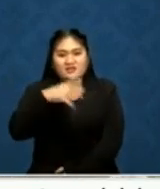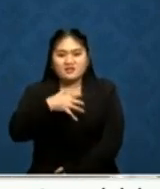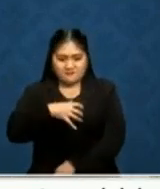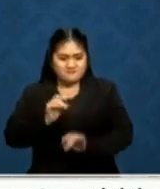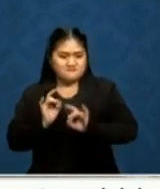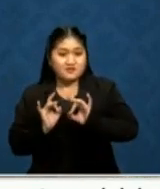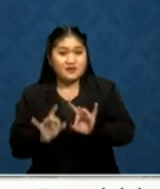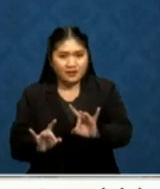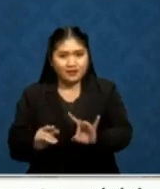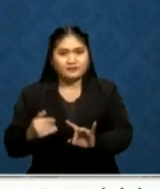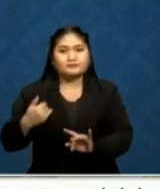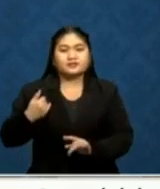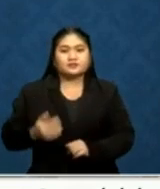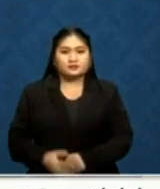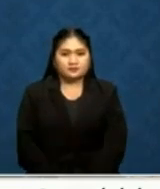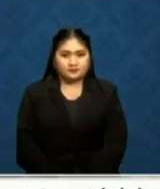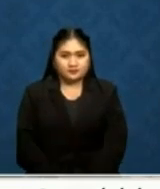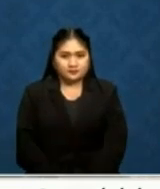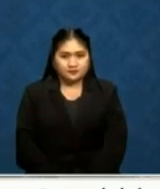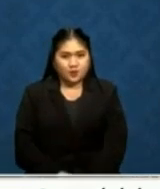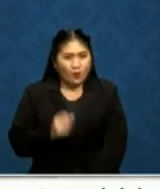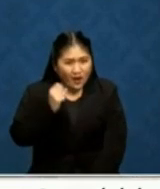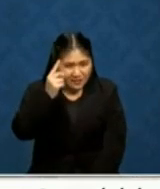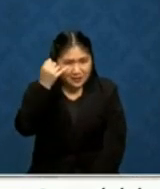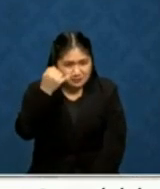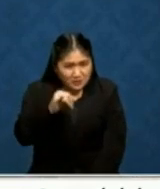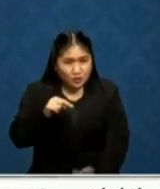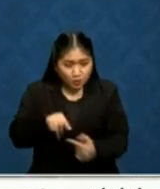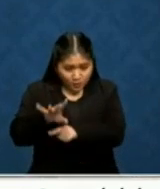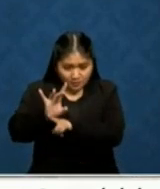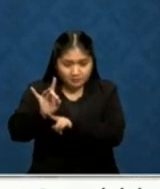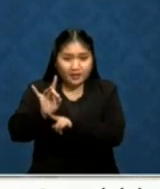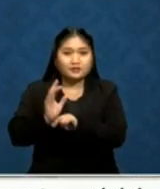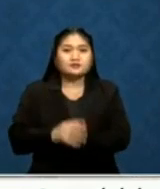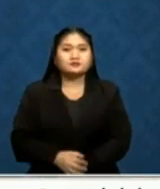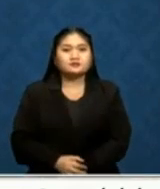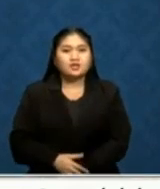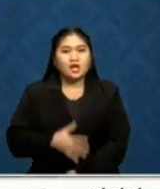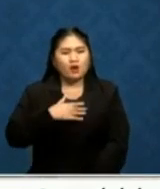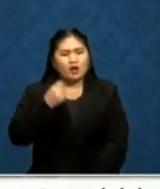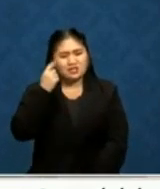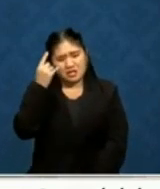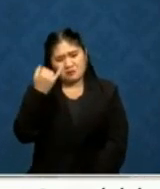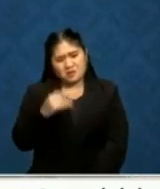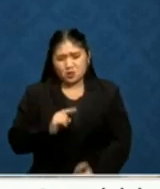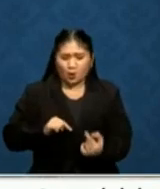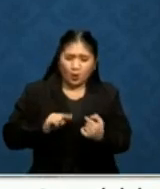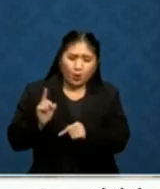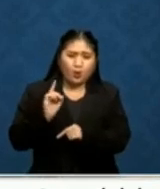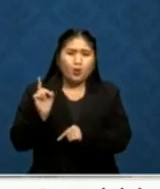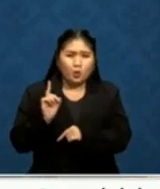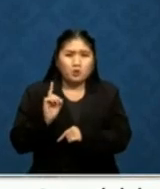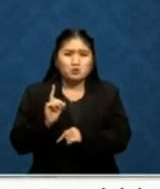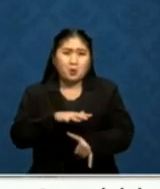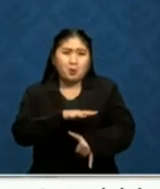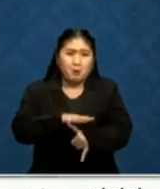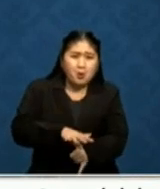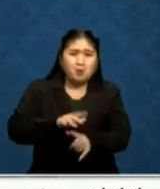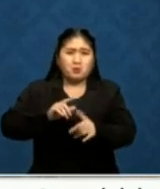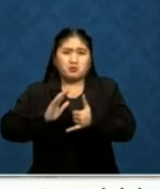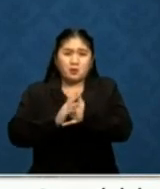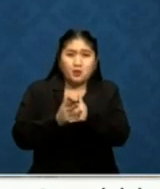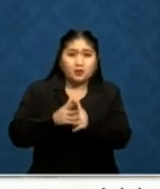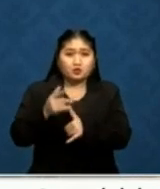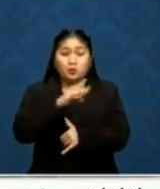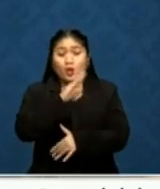งก็มีเหมือนกันค่ะความเข้าใจผิดประการที่8ค่ะเรามักจะเข้าใจผิดกันต่างๆนานาว่าเรื่องคุกคามทางเพศเนี่ยถ้าเราทำตัว